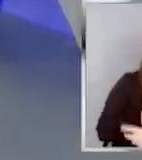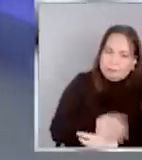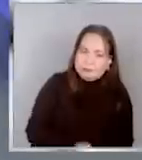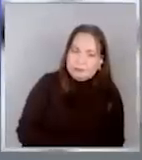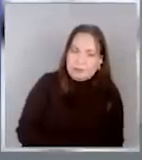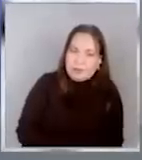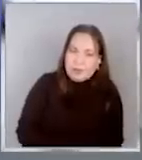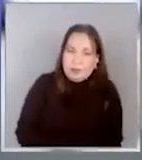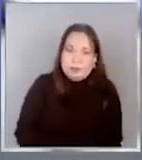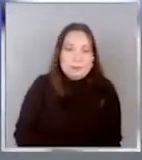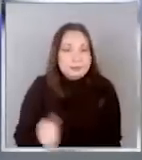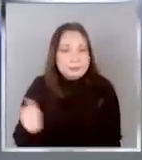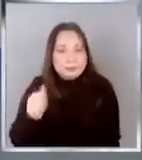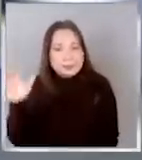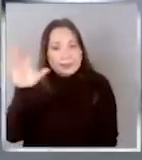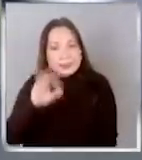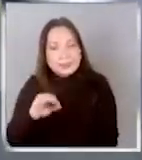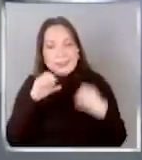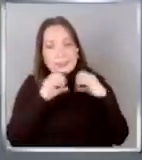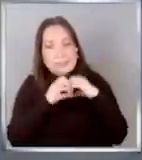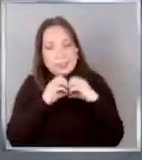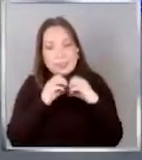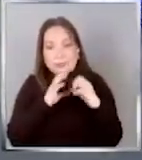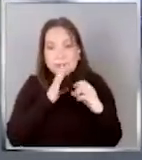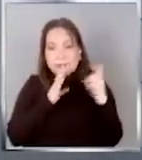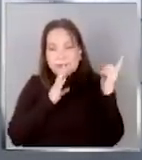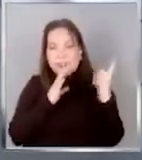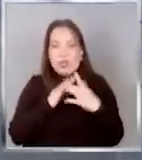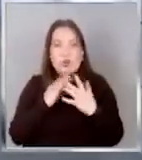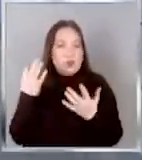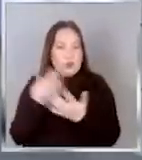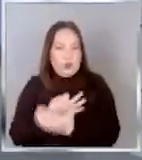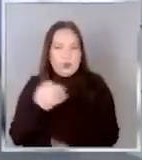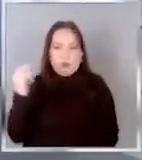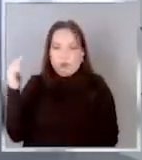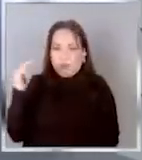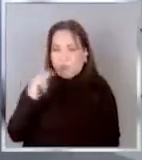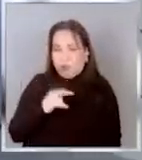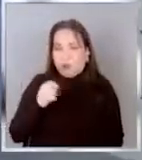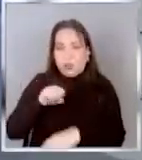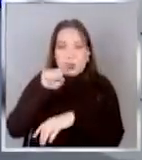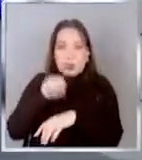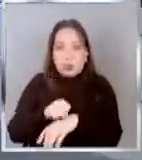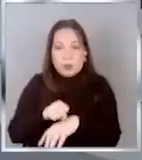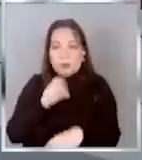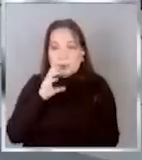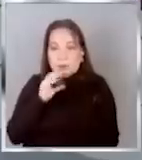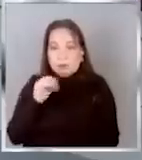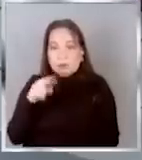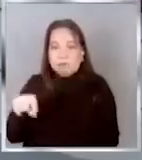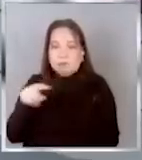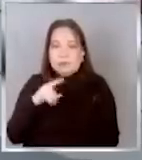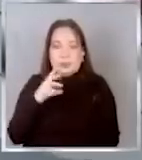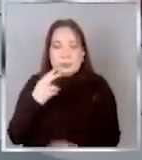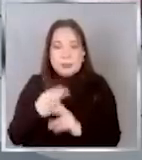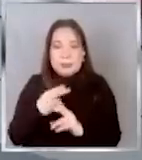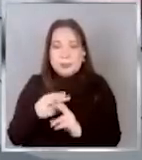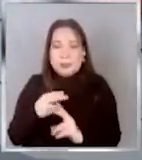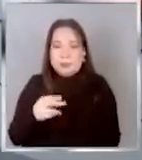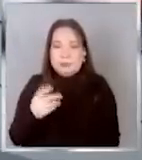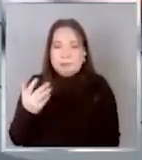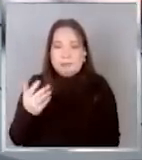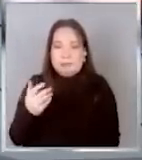Good evening mga kapuso! Fresh from his Singapore trip with fans, sa mundo naman ng gaming, nagpawaw si Asia's multimedia star,